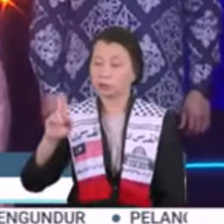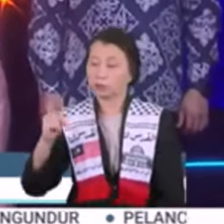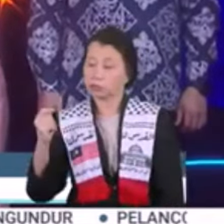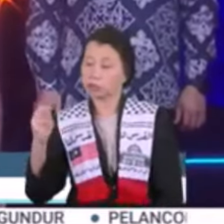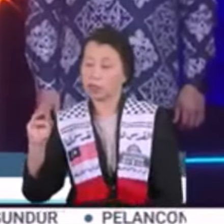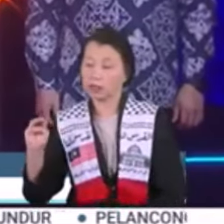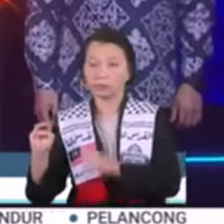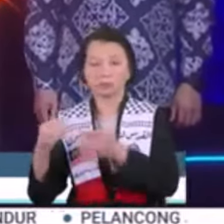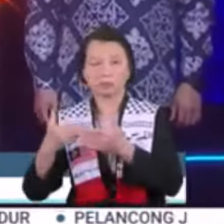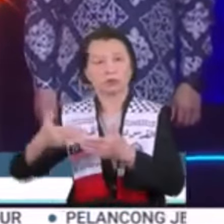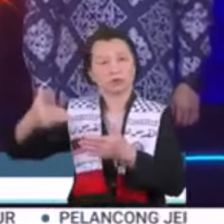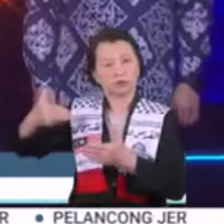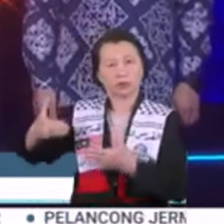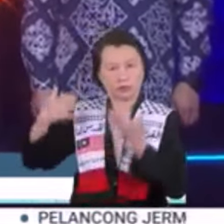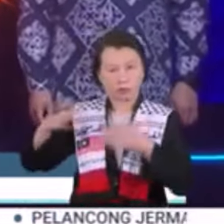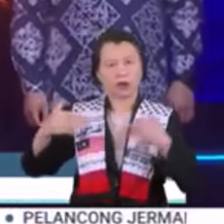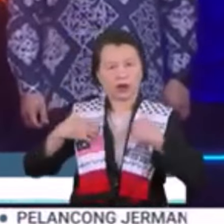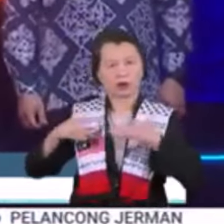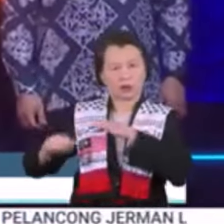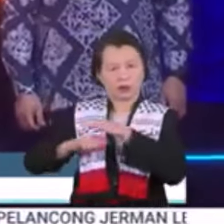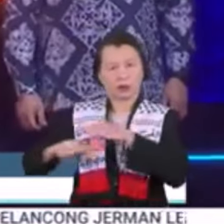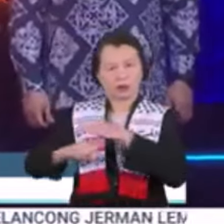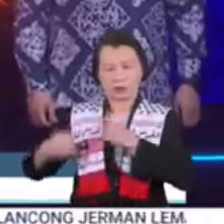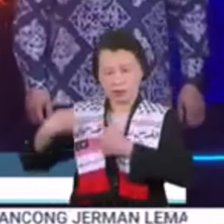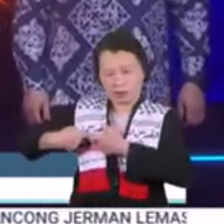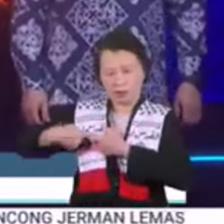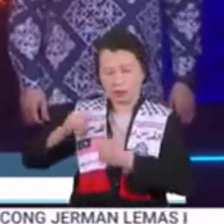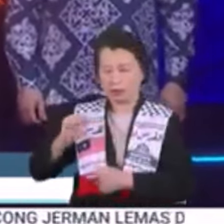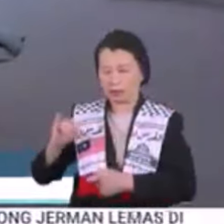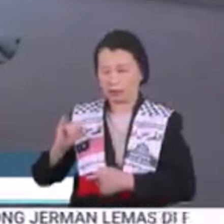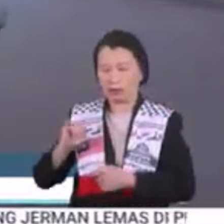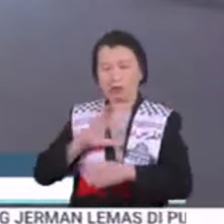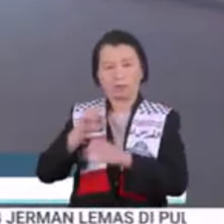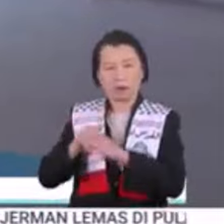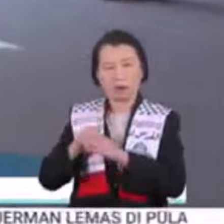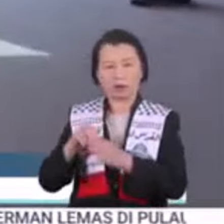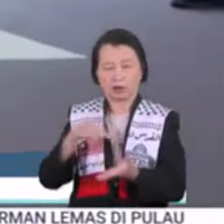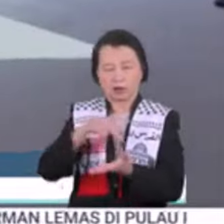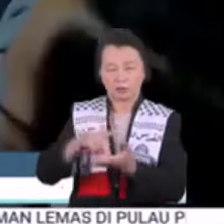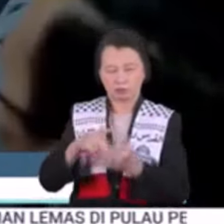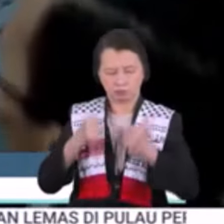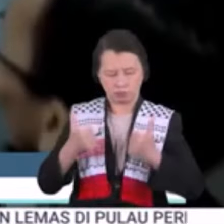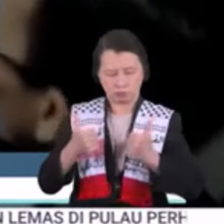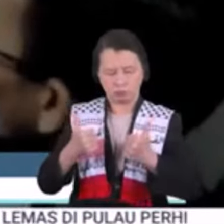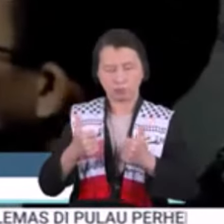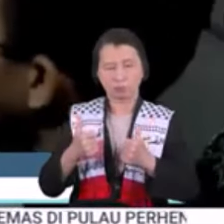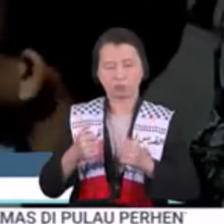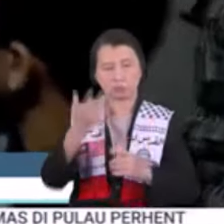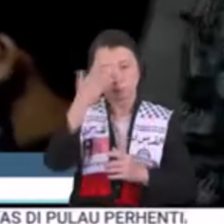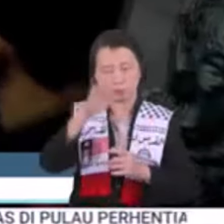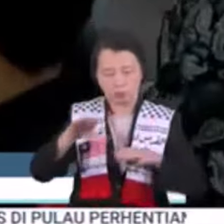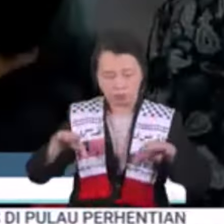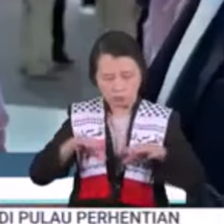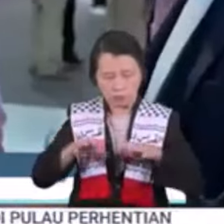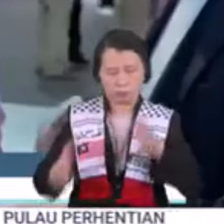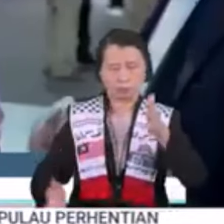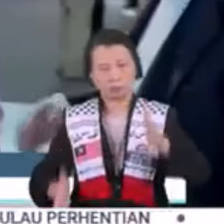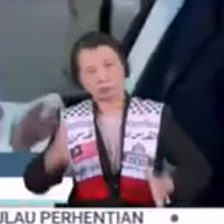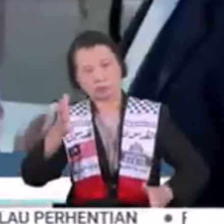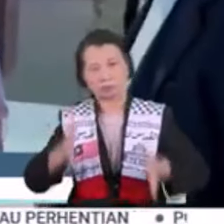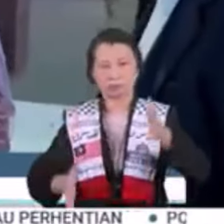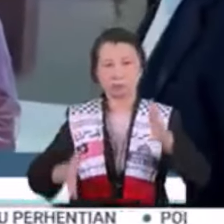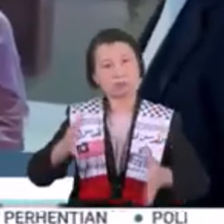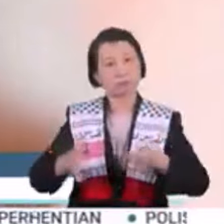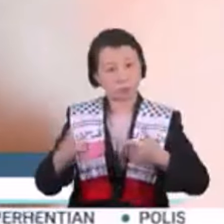sebelum ini sudah memiliki asas berkaitan AI termasuk kewujudan Pusat Kecemerlangan Kepintaran Buatan dan Robotik